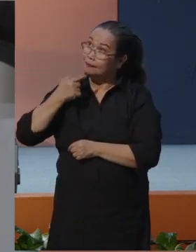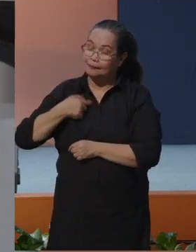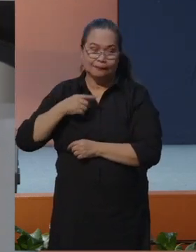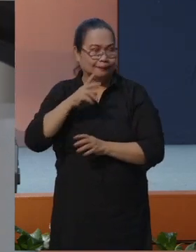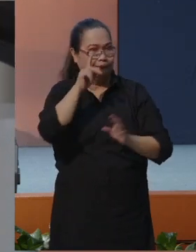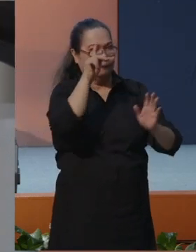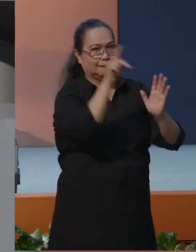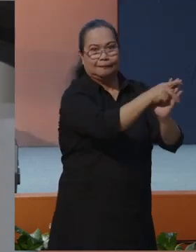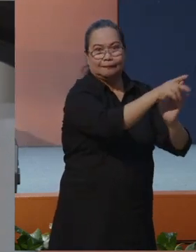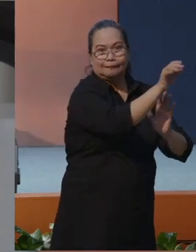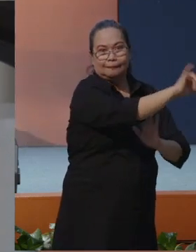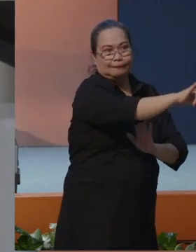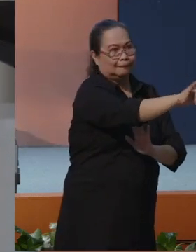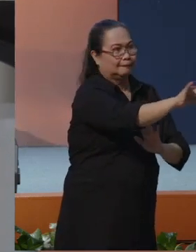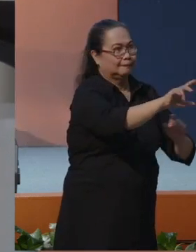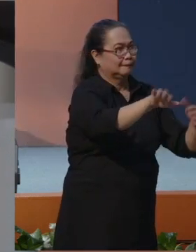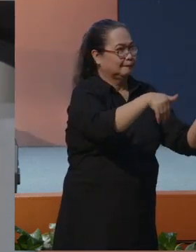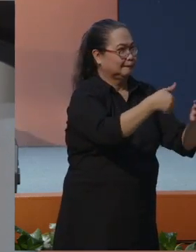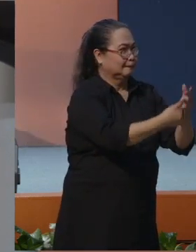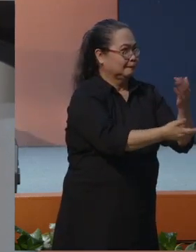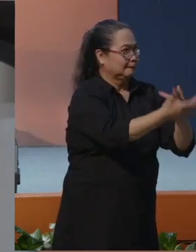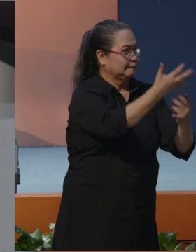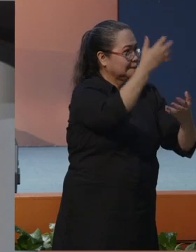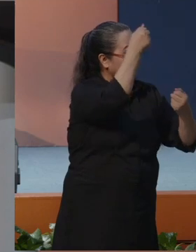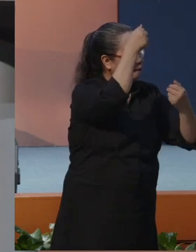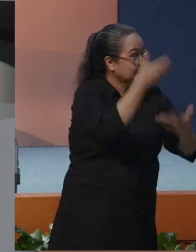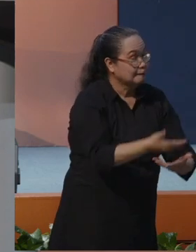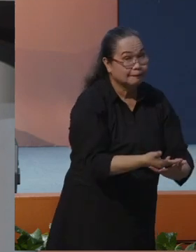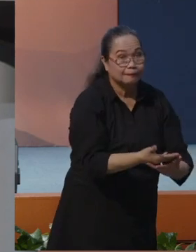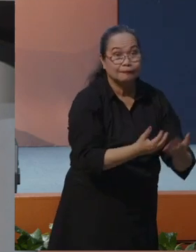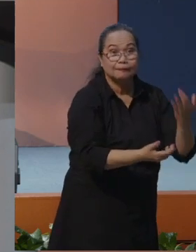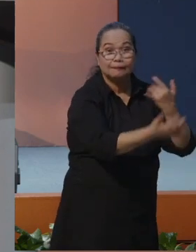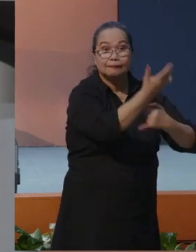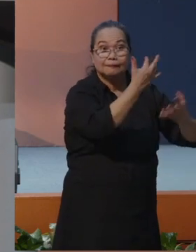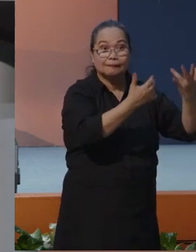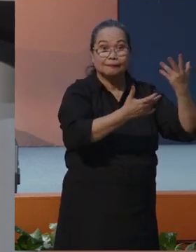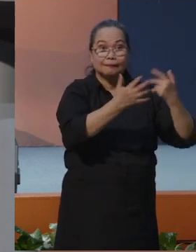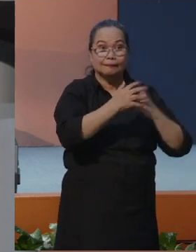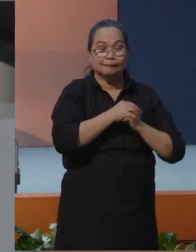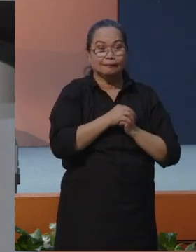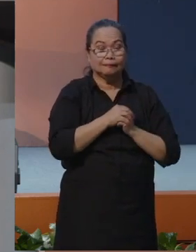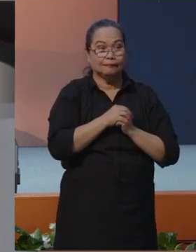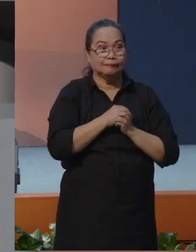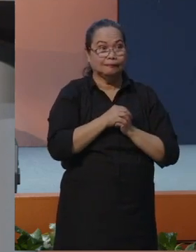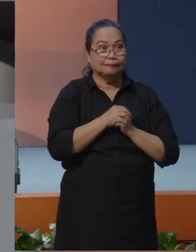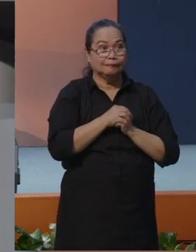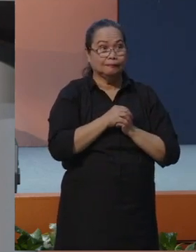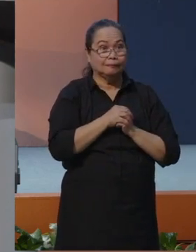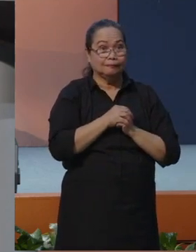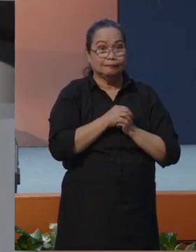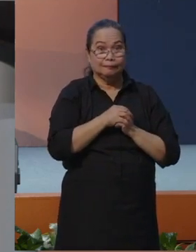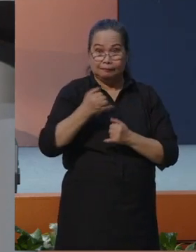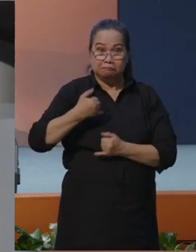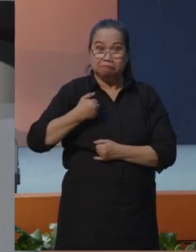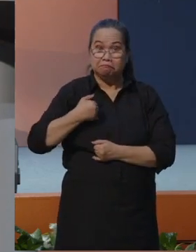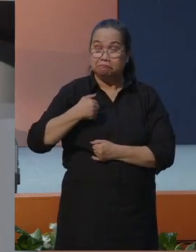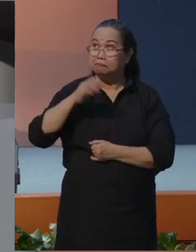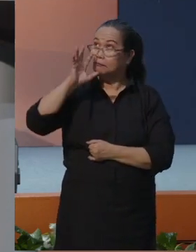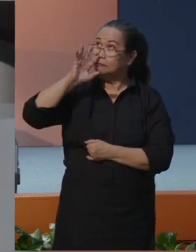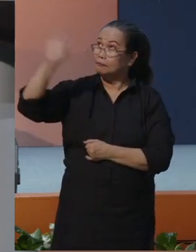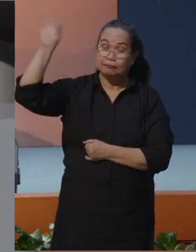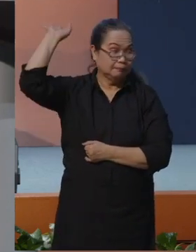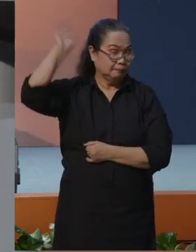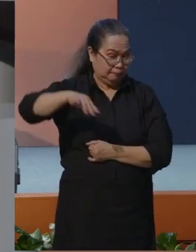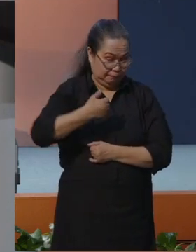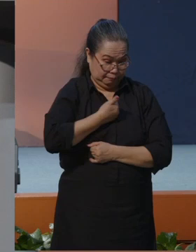He hamstrung their horses and burned their chariots with fire. Hindi po nag-deviate si Joshua sa iniutos ng Diyos